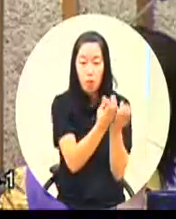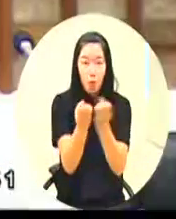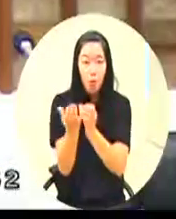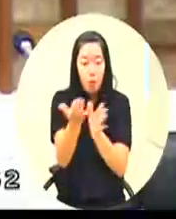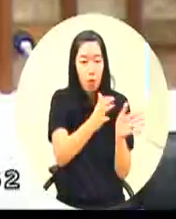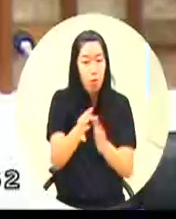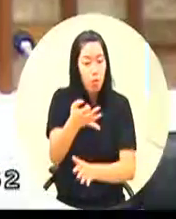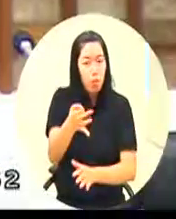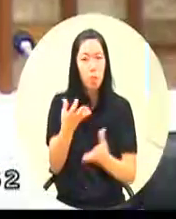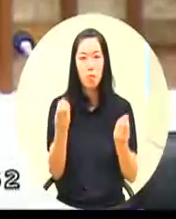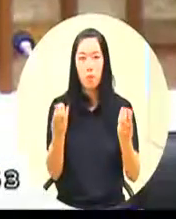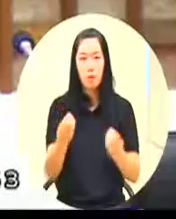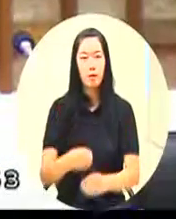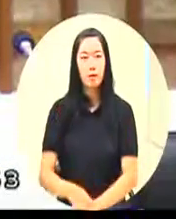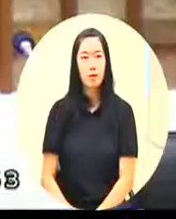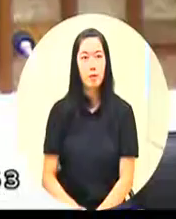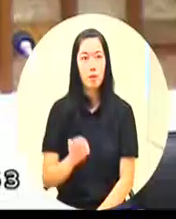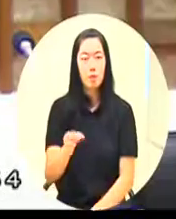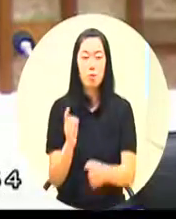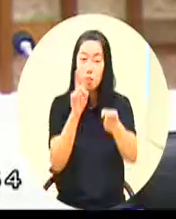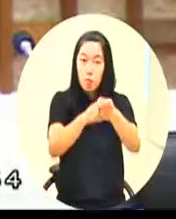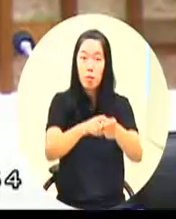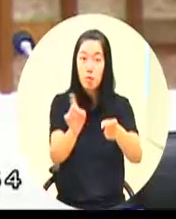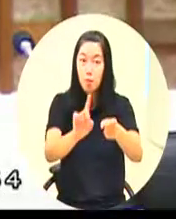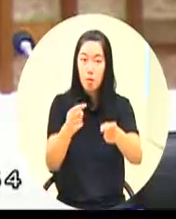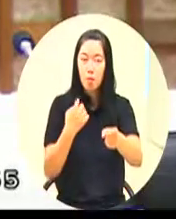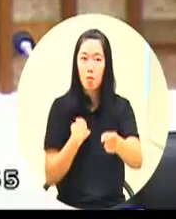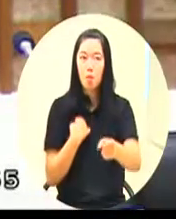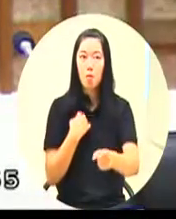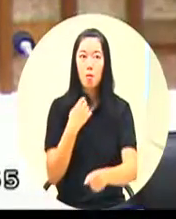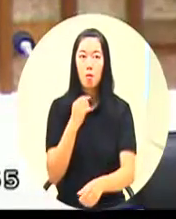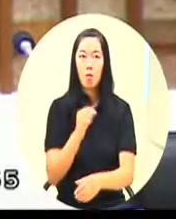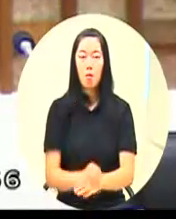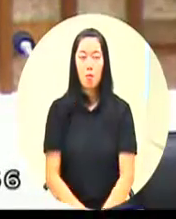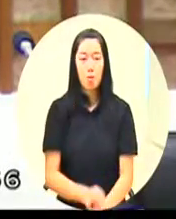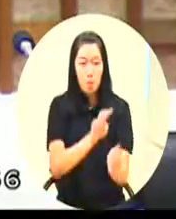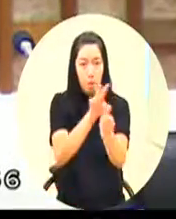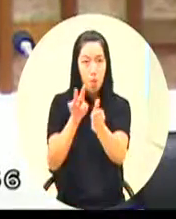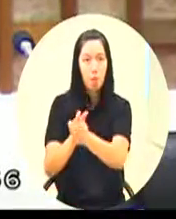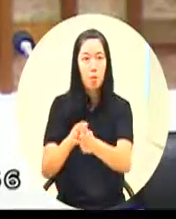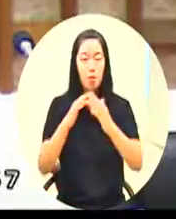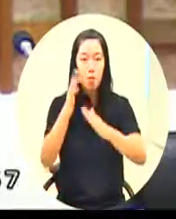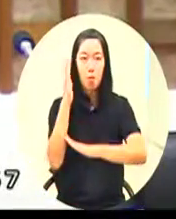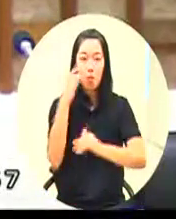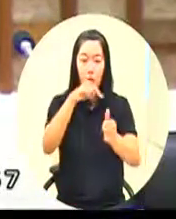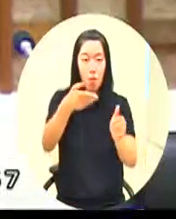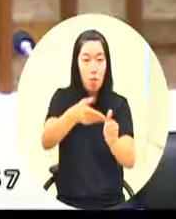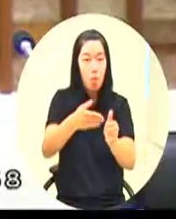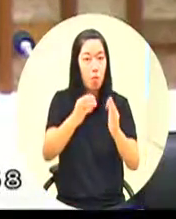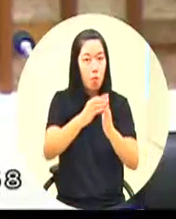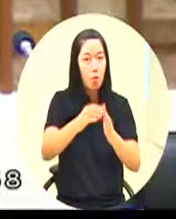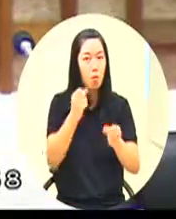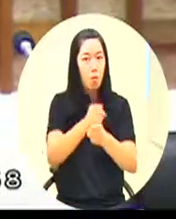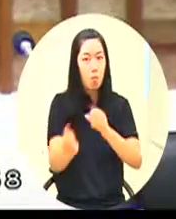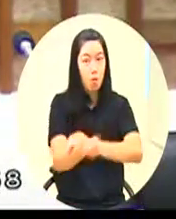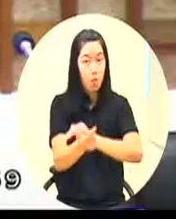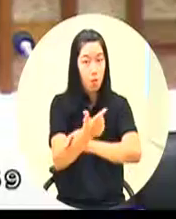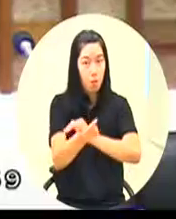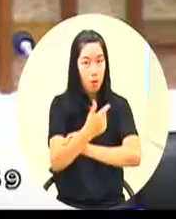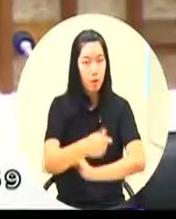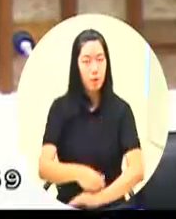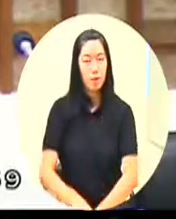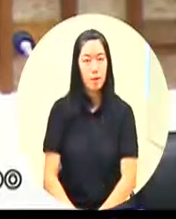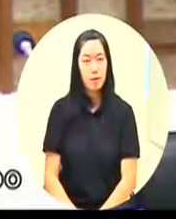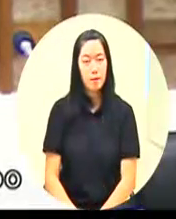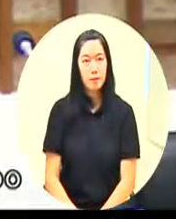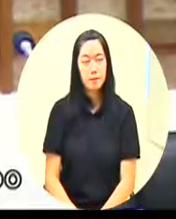这个部分呢、啊，我的最重要的目的就是督促高雄市教育局赶快尽速。 是的， 局长，对吧？尽速啊、